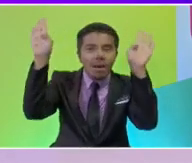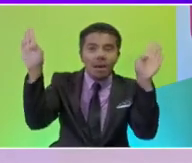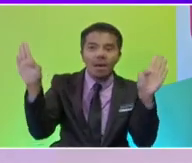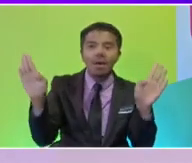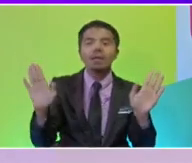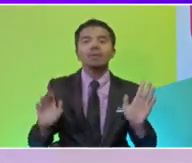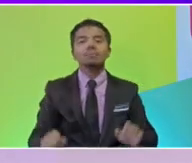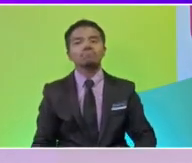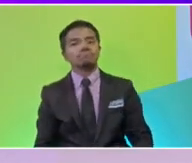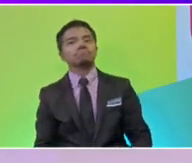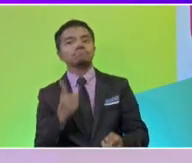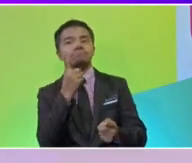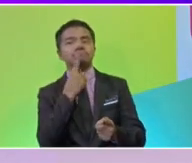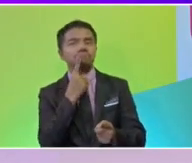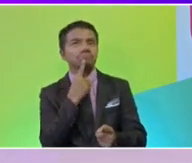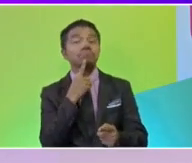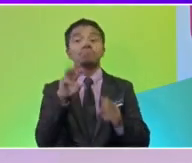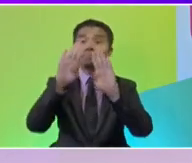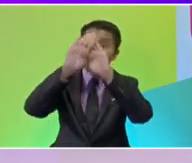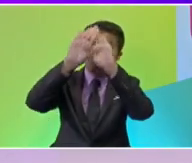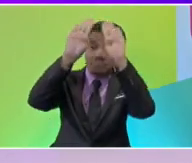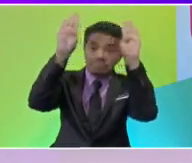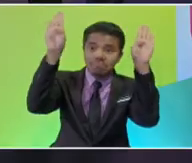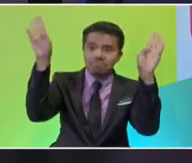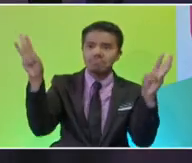mana bayang-bayang itu terbentuk ya